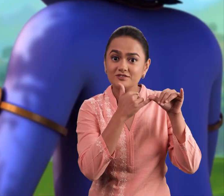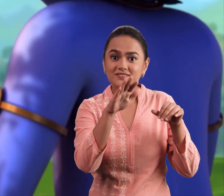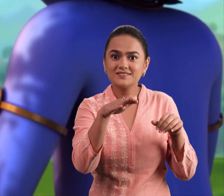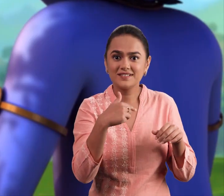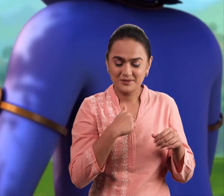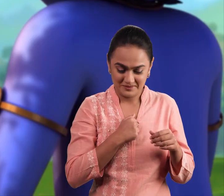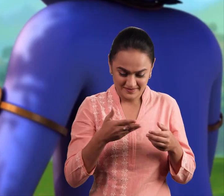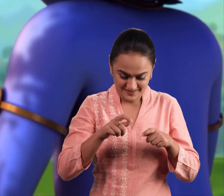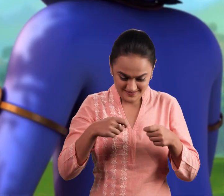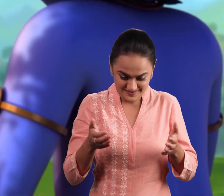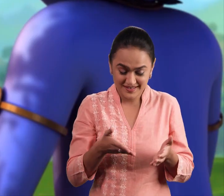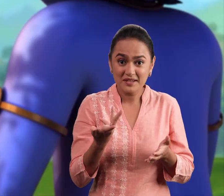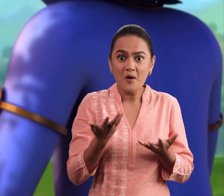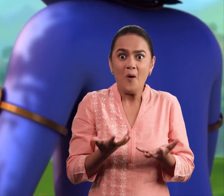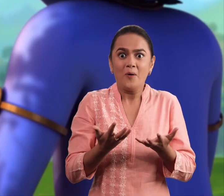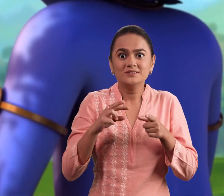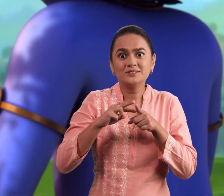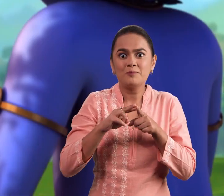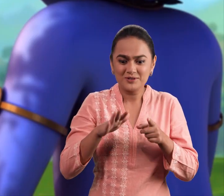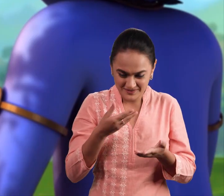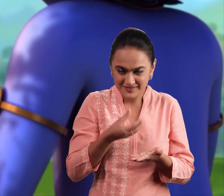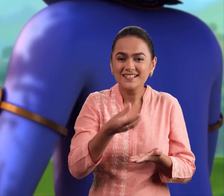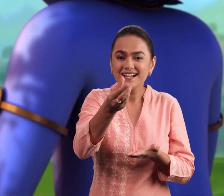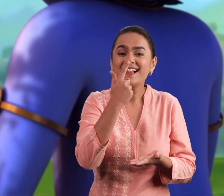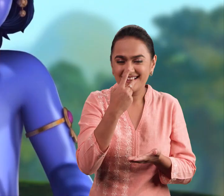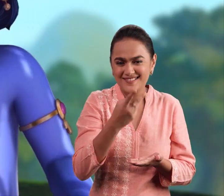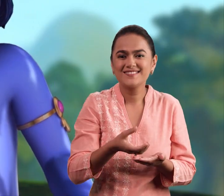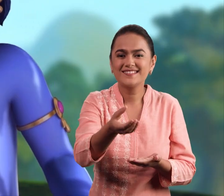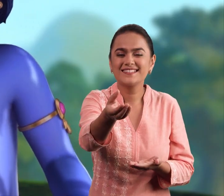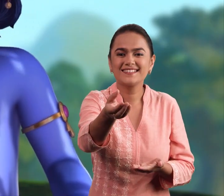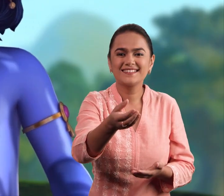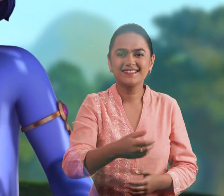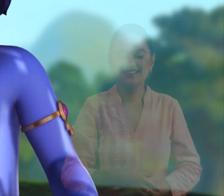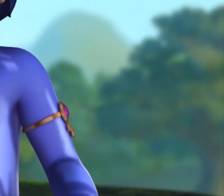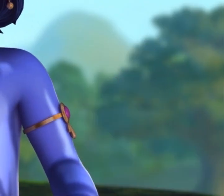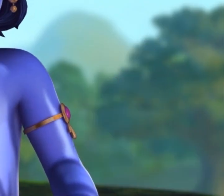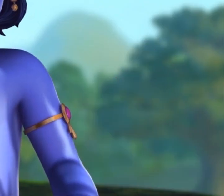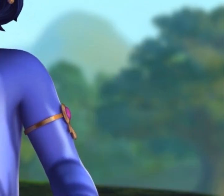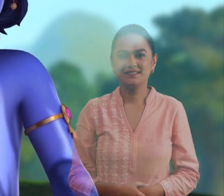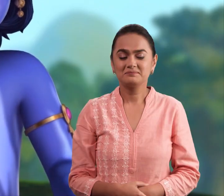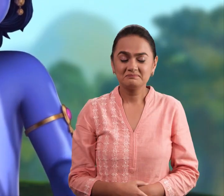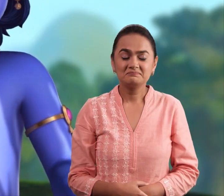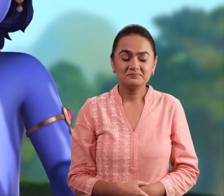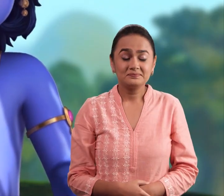कृष्णा, आज मेरी पोटली में गरम गरम समोसे हैं, तुम भी खाकर देखो ना।